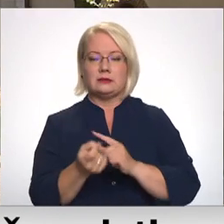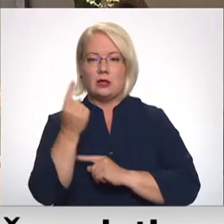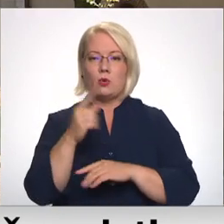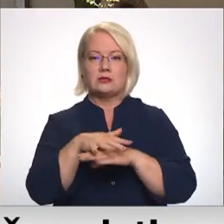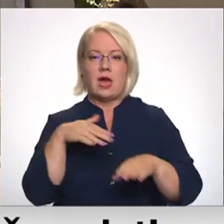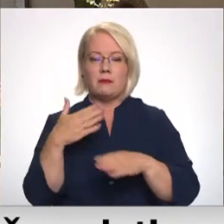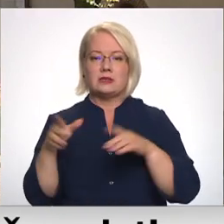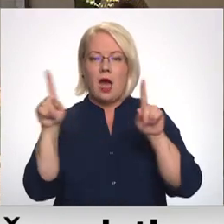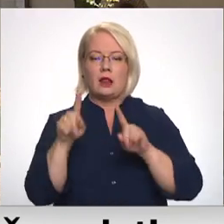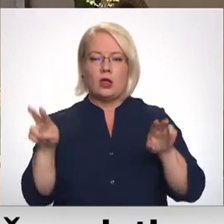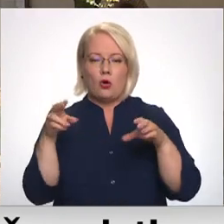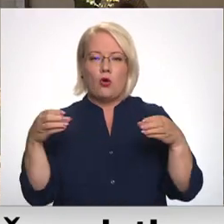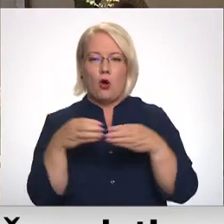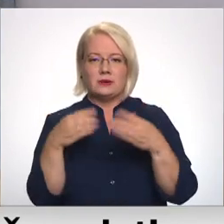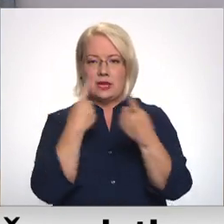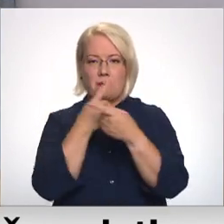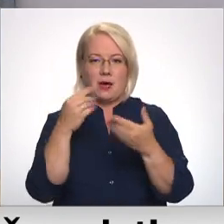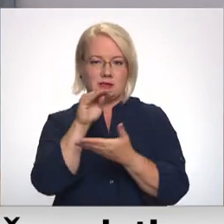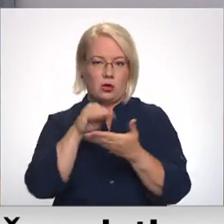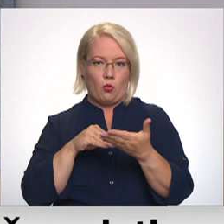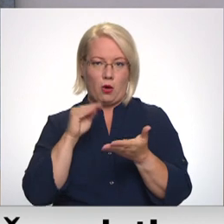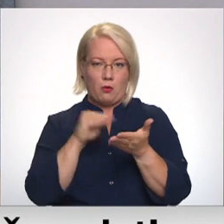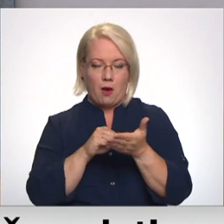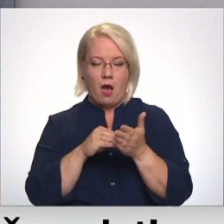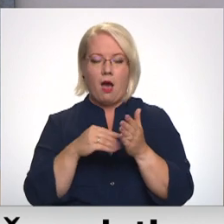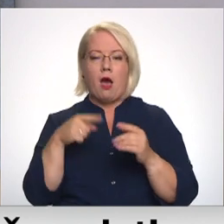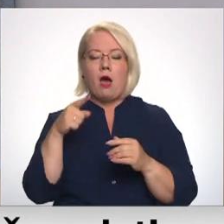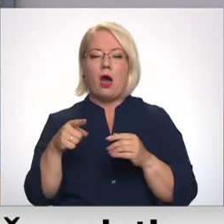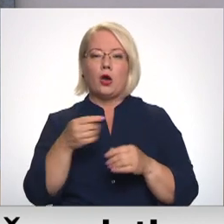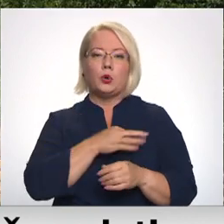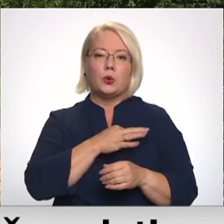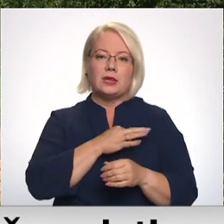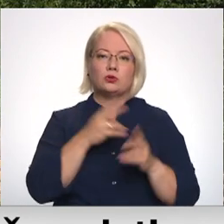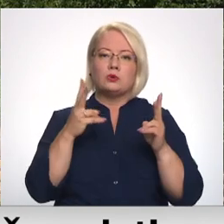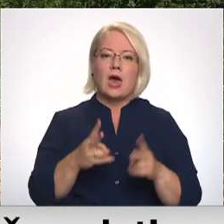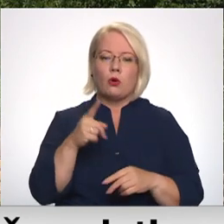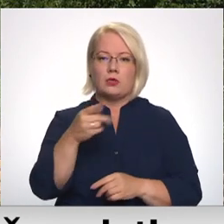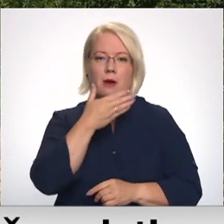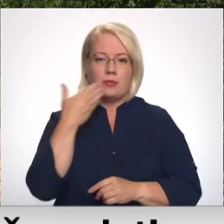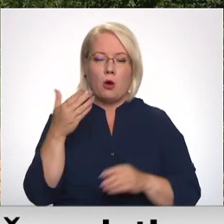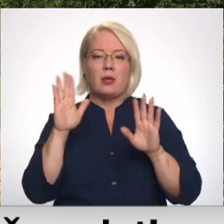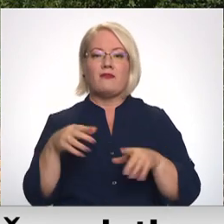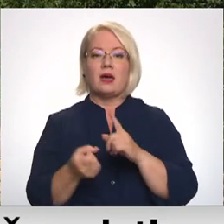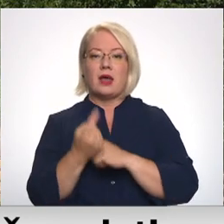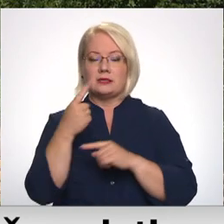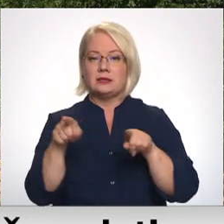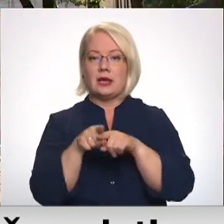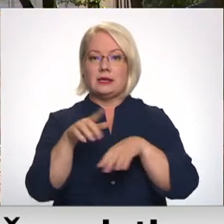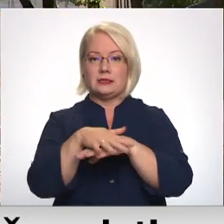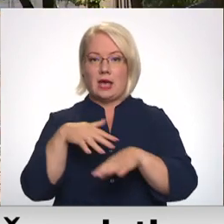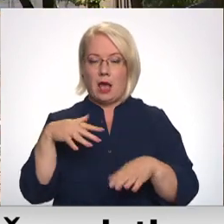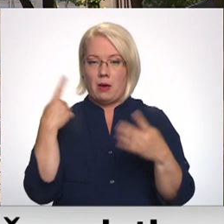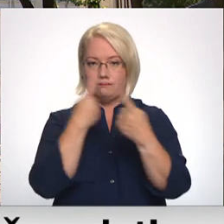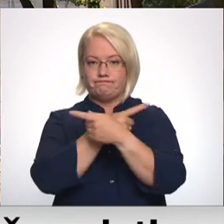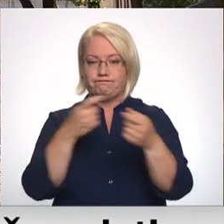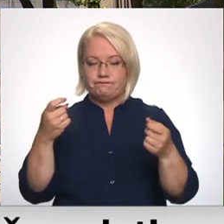ārlietu komisijas oficiālā paziņojuma. Juridisku seku tam pagaidām nav. Taču tādas var rasties, ja arī Saeima pasludina Krieviju